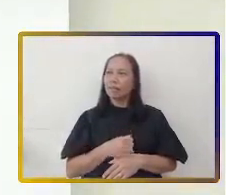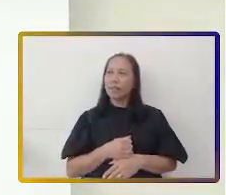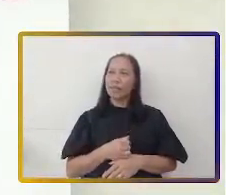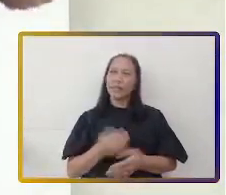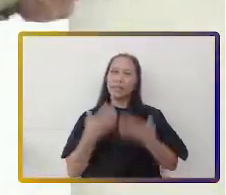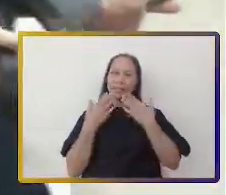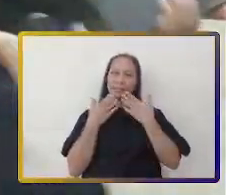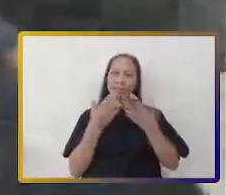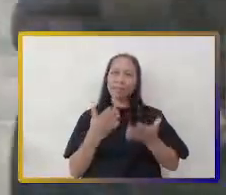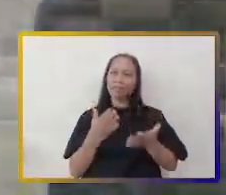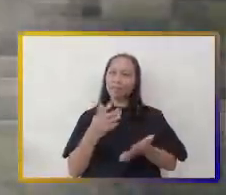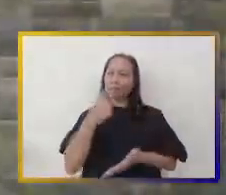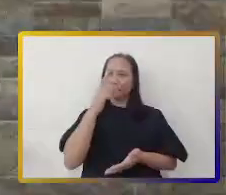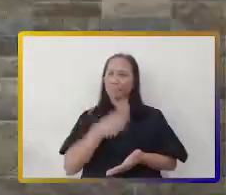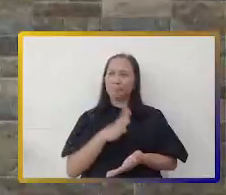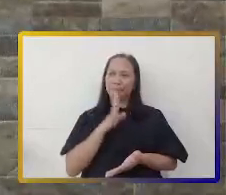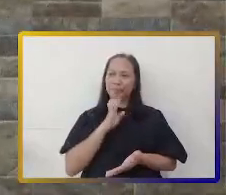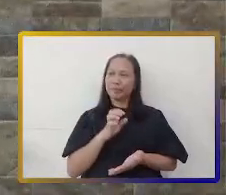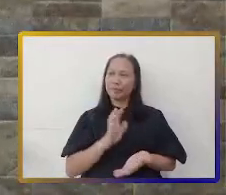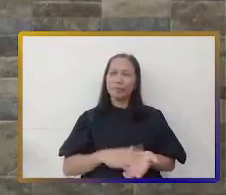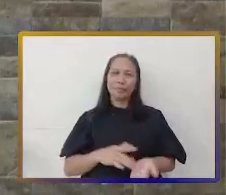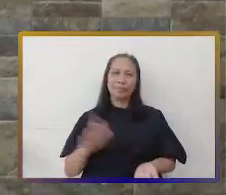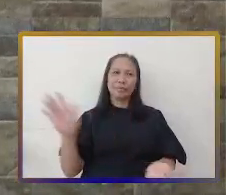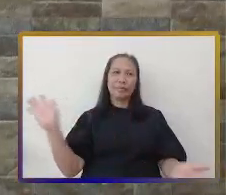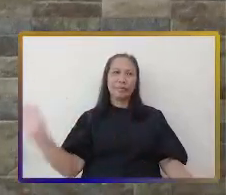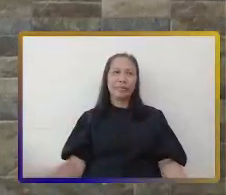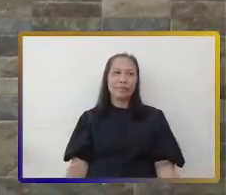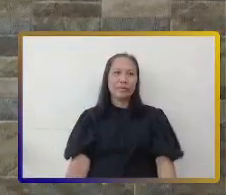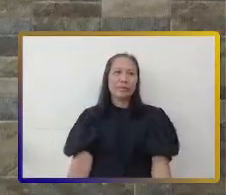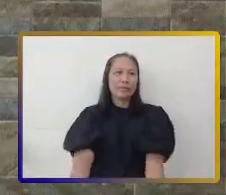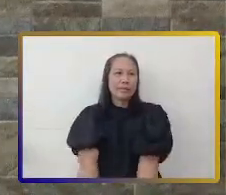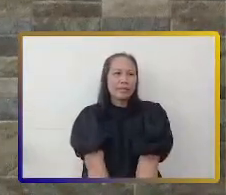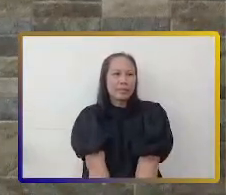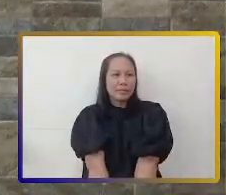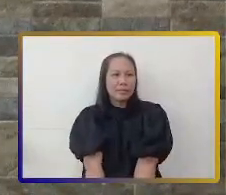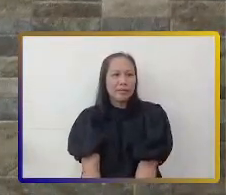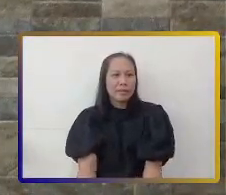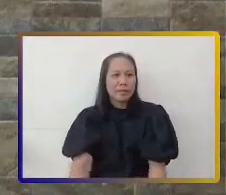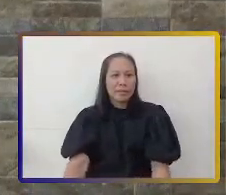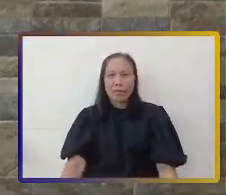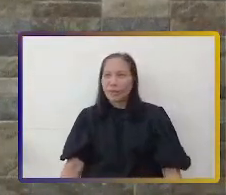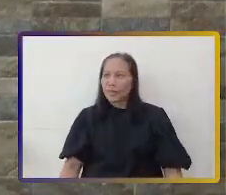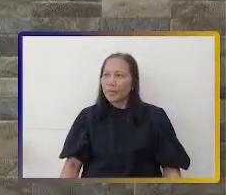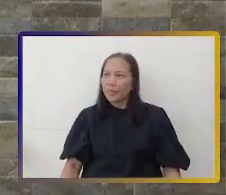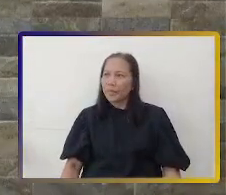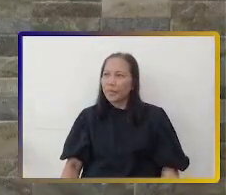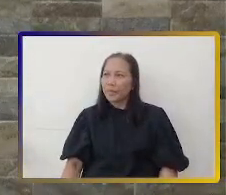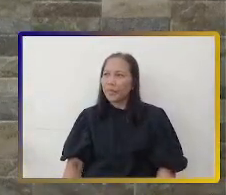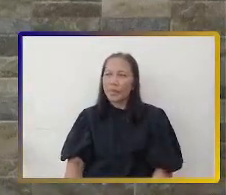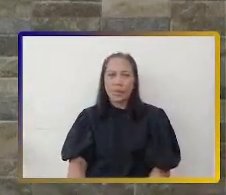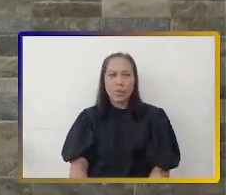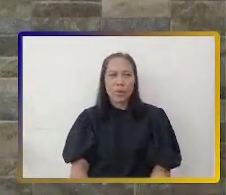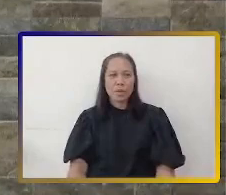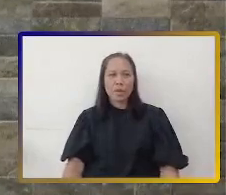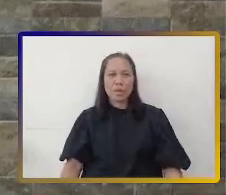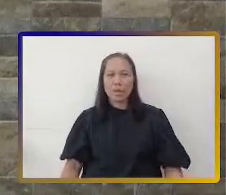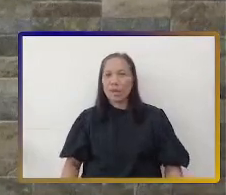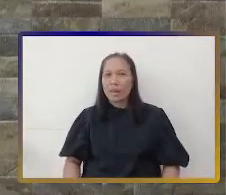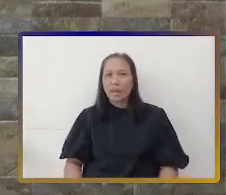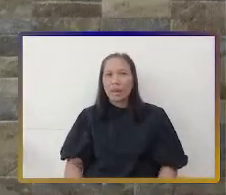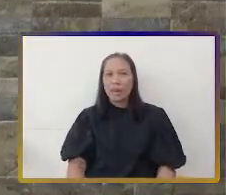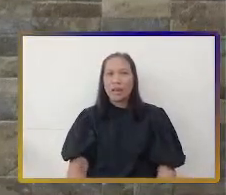po amen amen another one naing po natin last one bago po tayo magtapos sir Noel gumabay wan